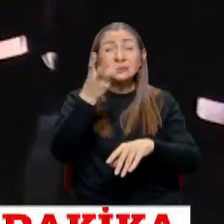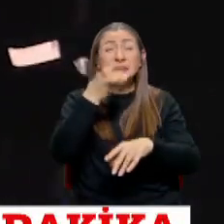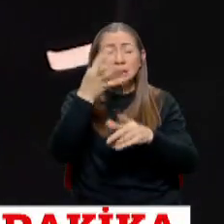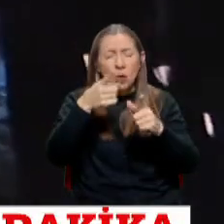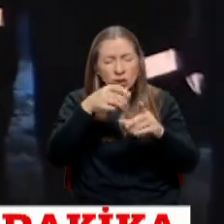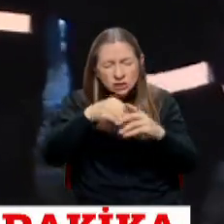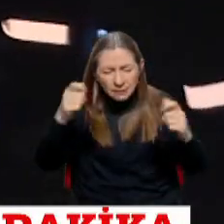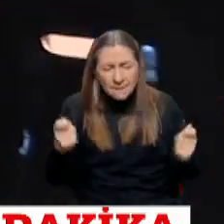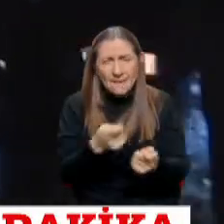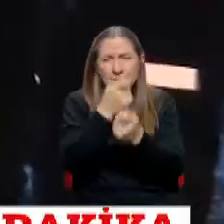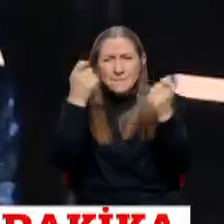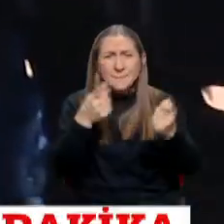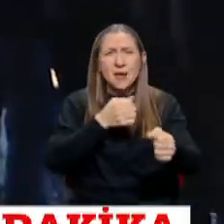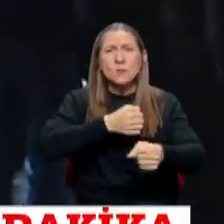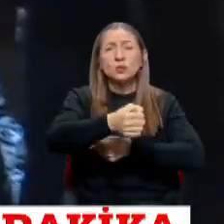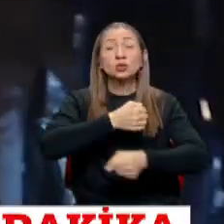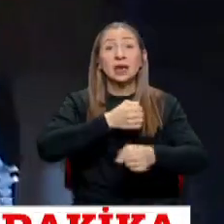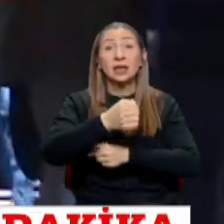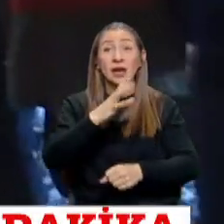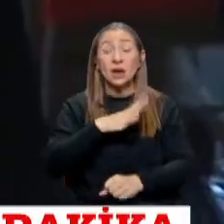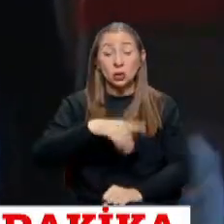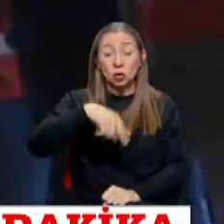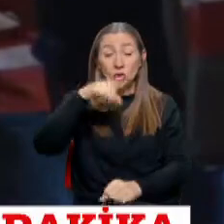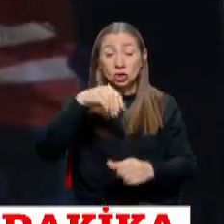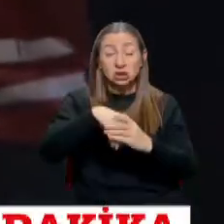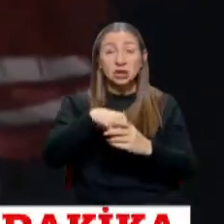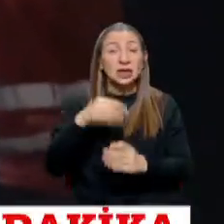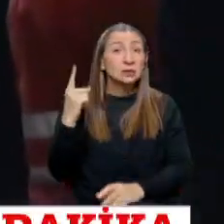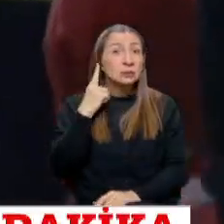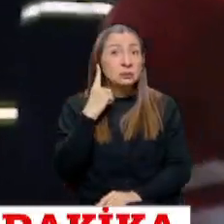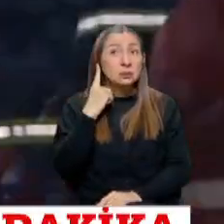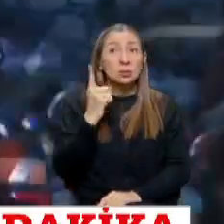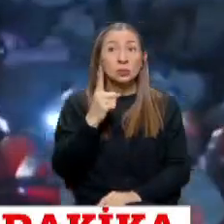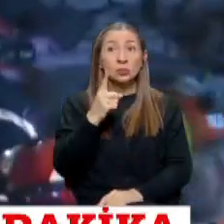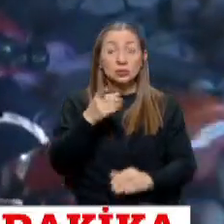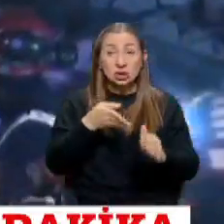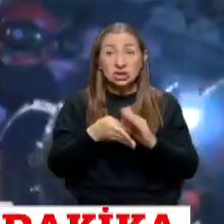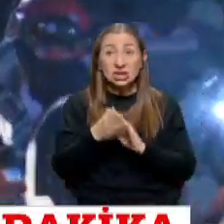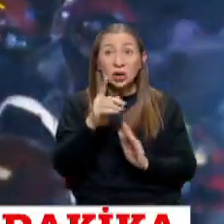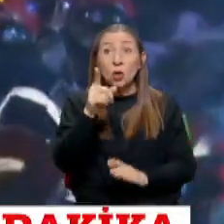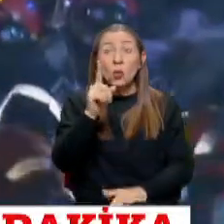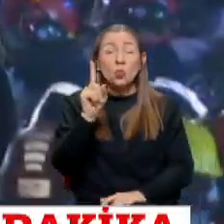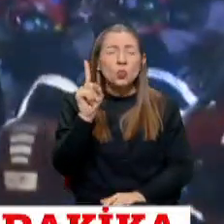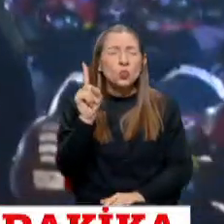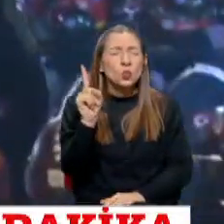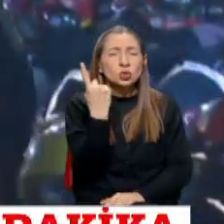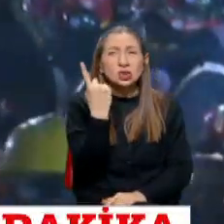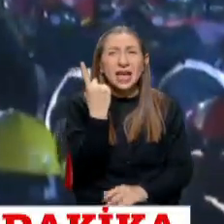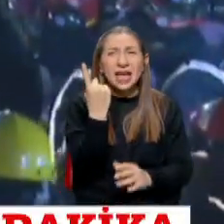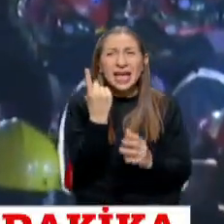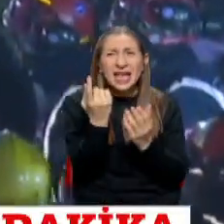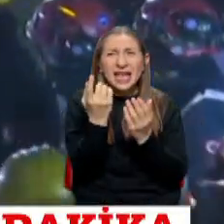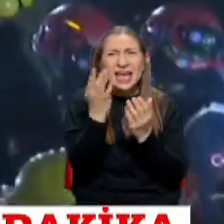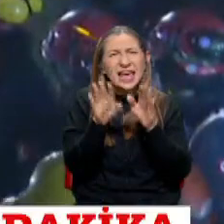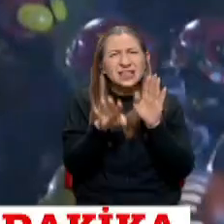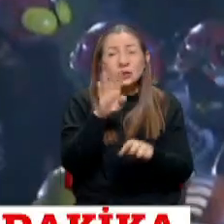onun için burada bir mücadele vardı. Gün içerisinde ses duyuldu bu enkazdan. İşte o mucizde